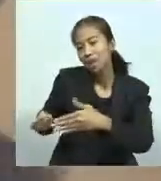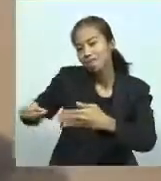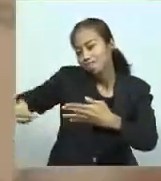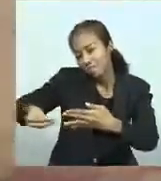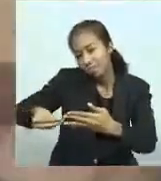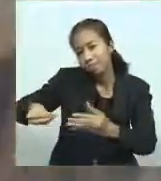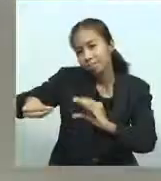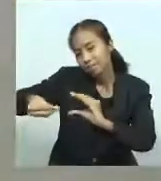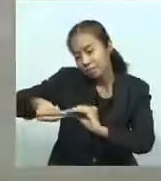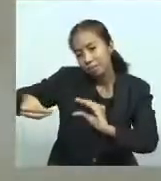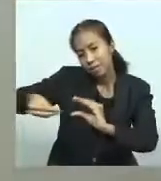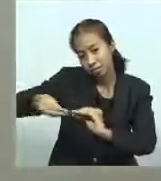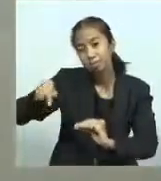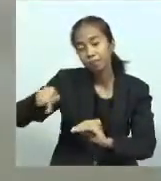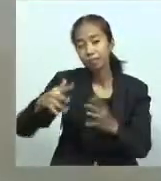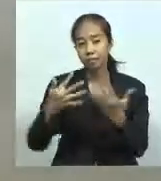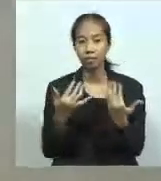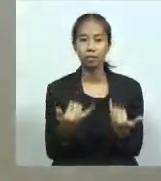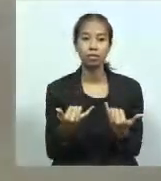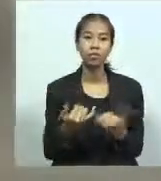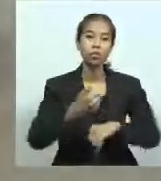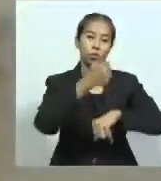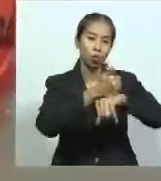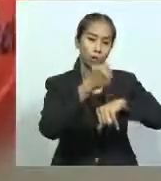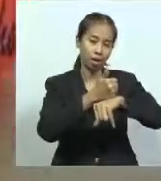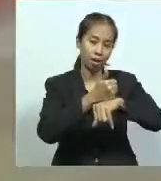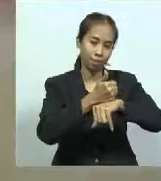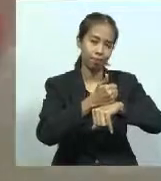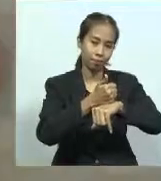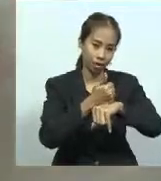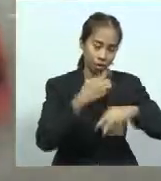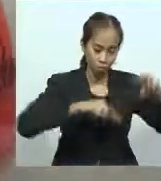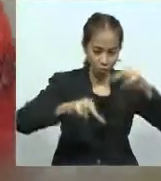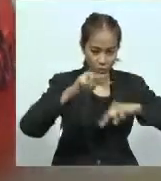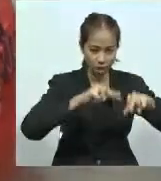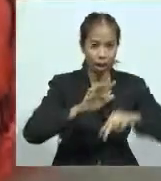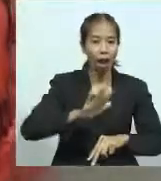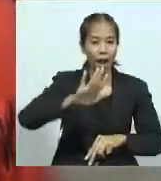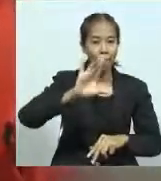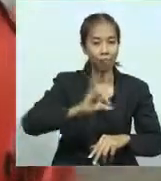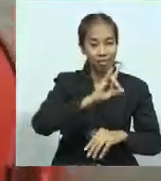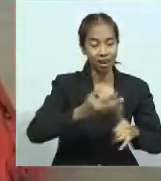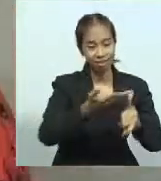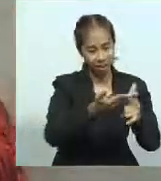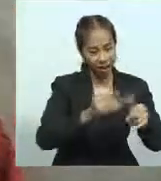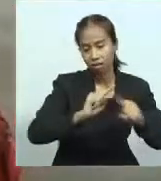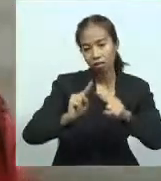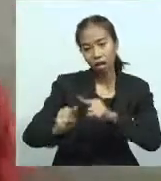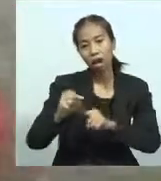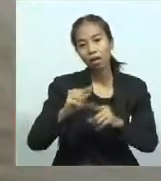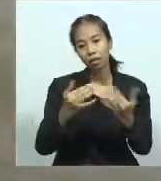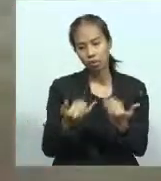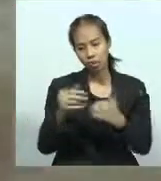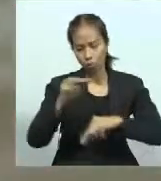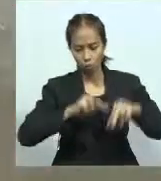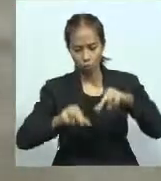ได้ด้านนายชัยพฤกษ์วีระวงศ์หัวหน้าเขตห้ามล่าสัตว์ป่าหมู่เกาะลิบงจังหวัดตรังรายงานการอนุบาลม